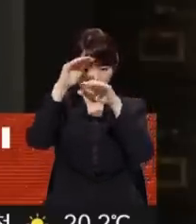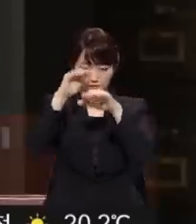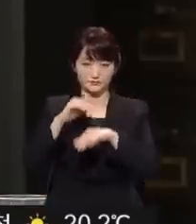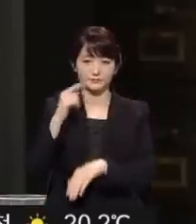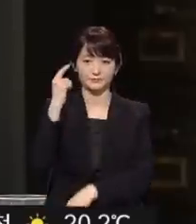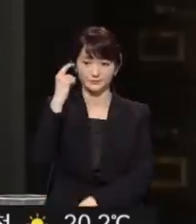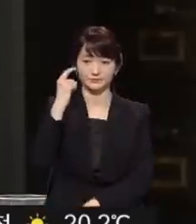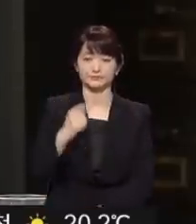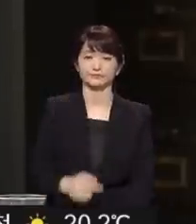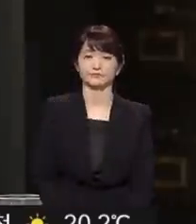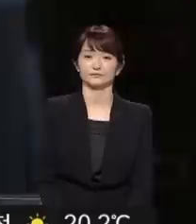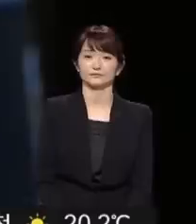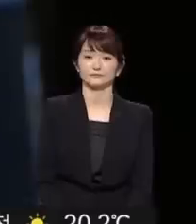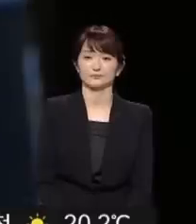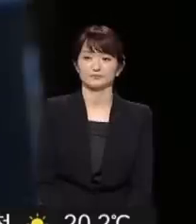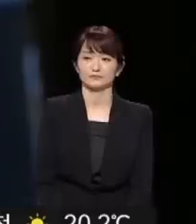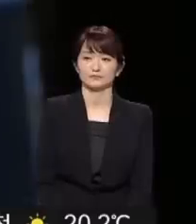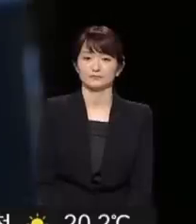잠깐 들어보시죠.